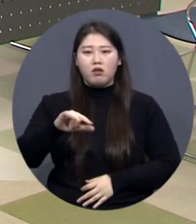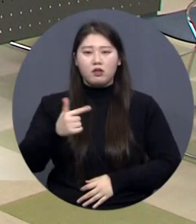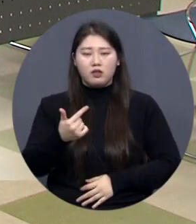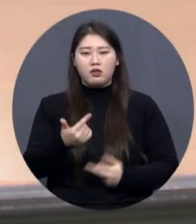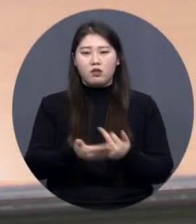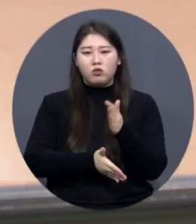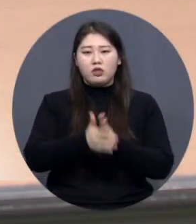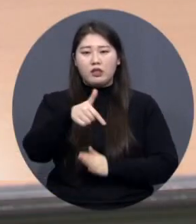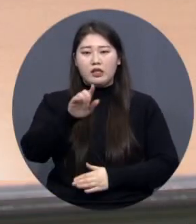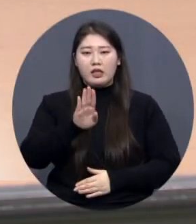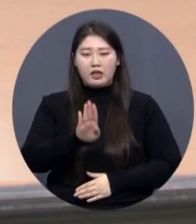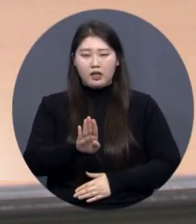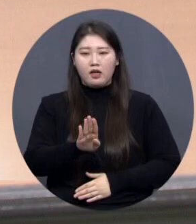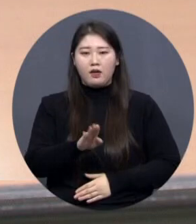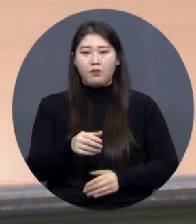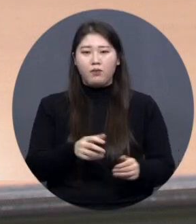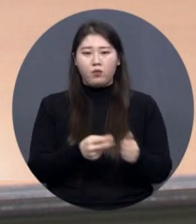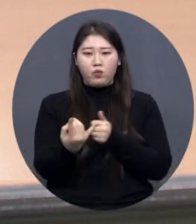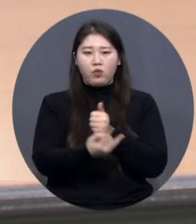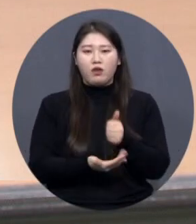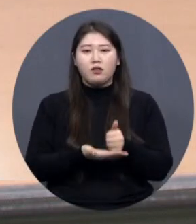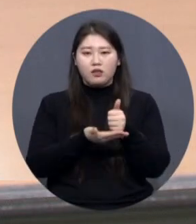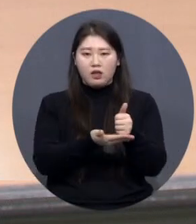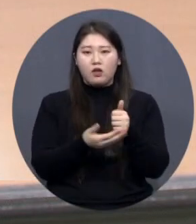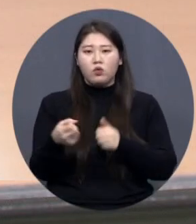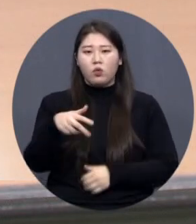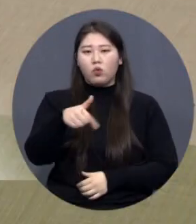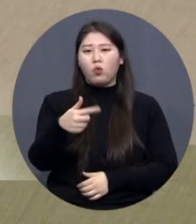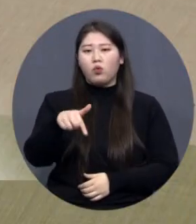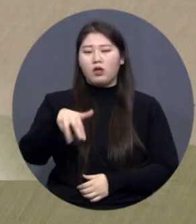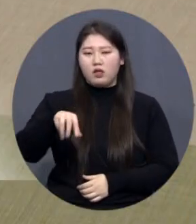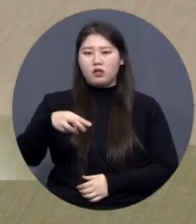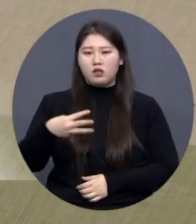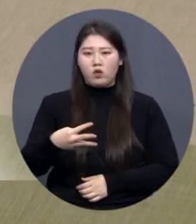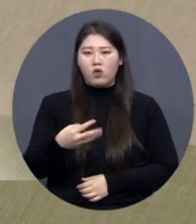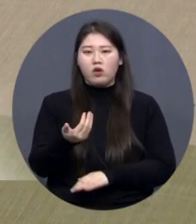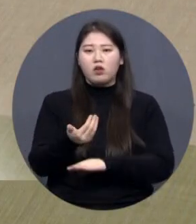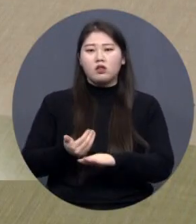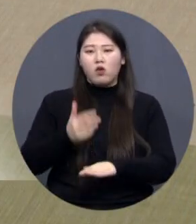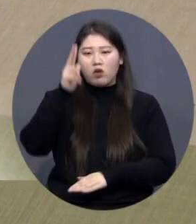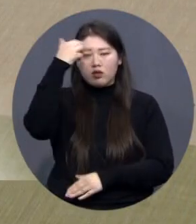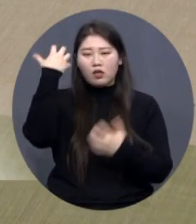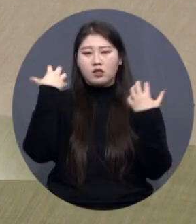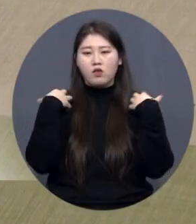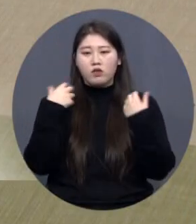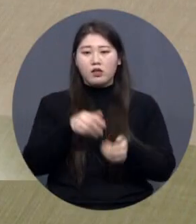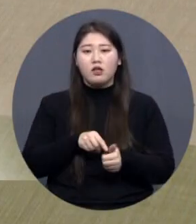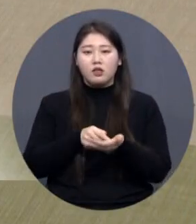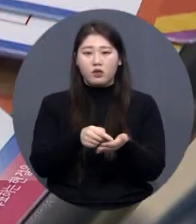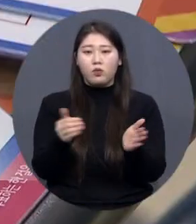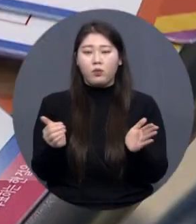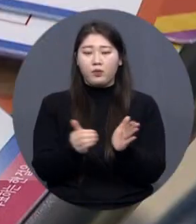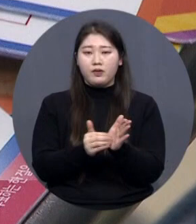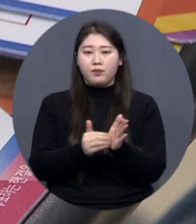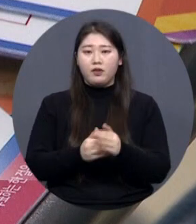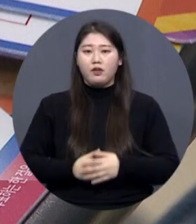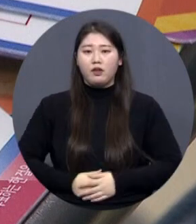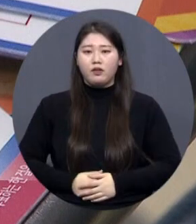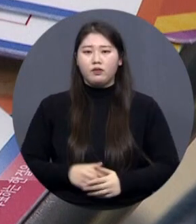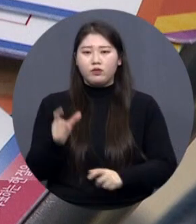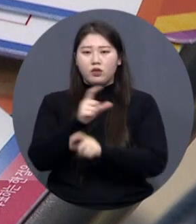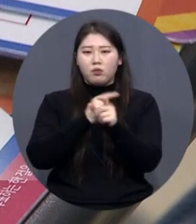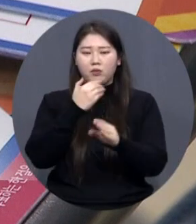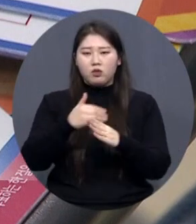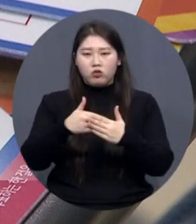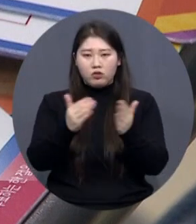당협위원장 장동훈 도당 부위원장 고기철 전 제주 경찰청장이 예비 후보로 등록했습니다 더불어